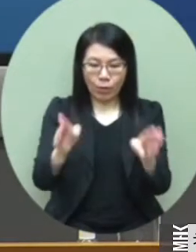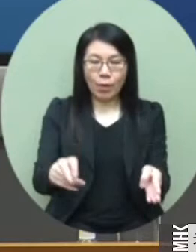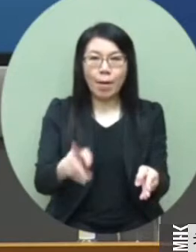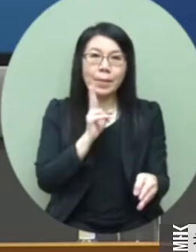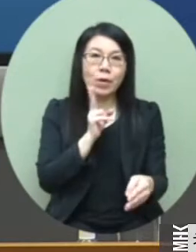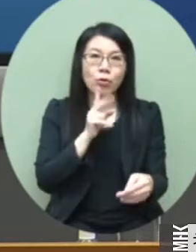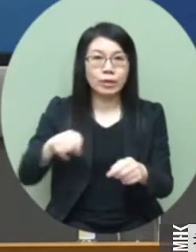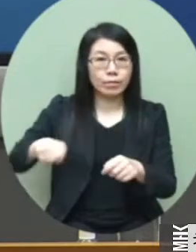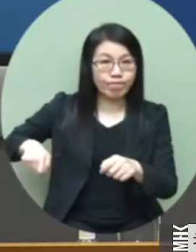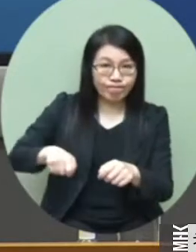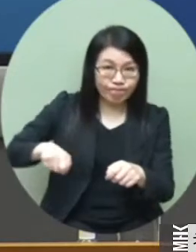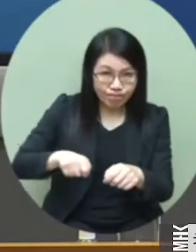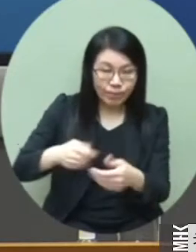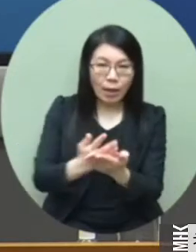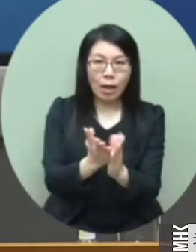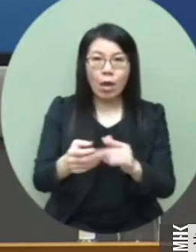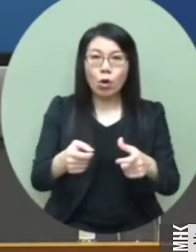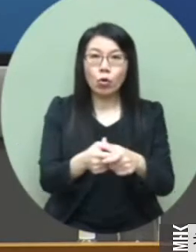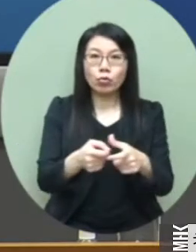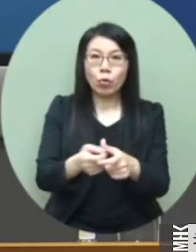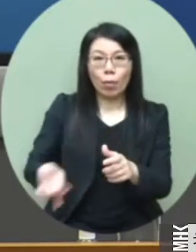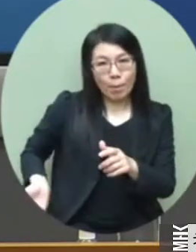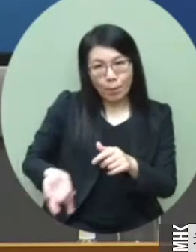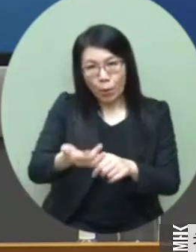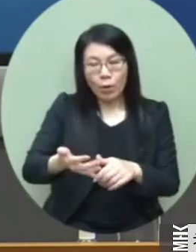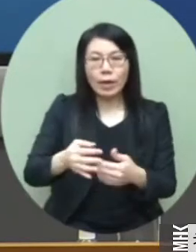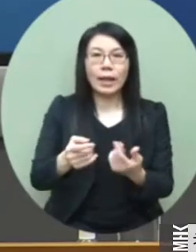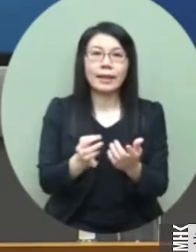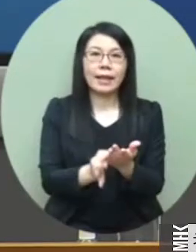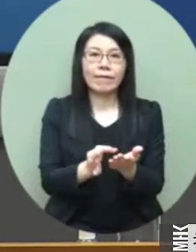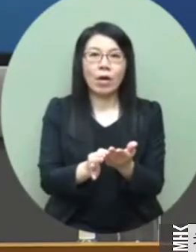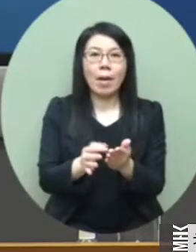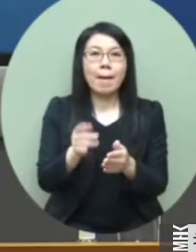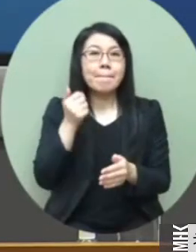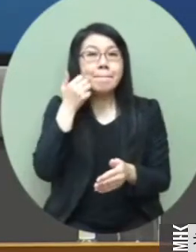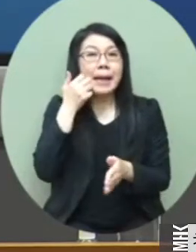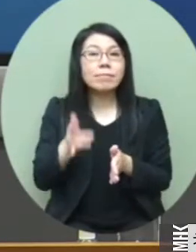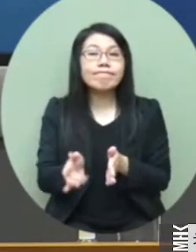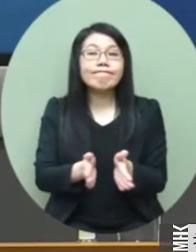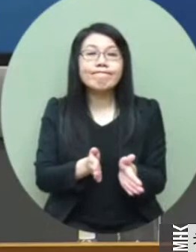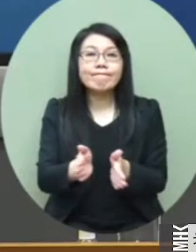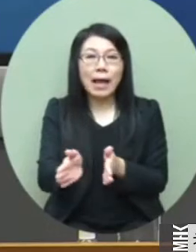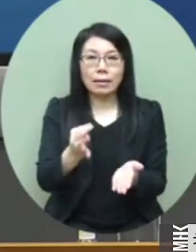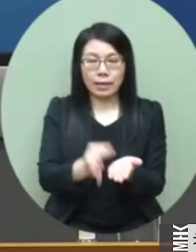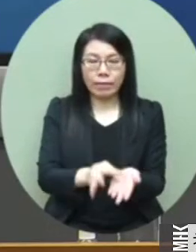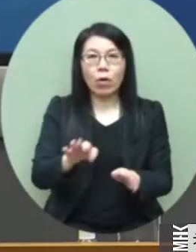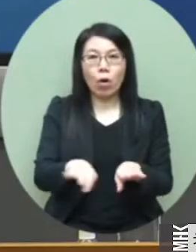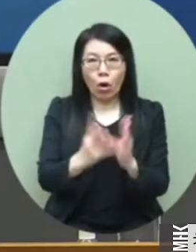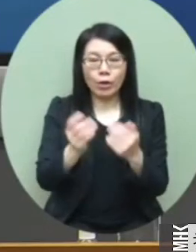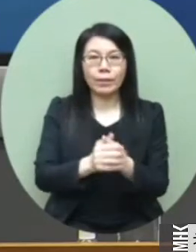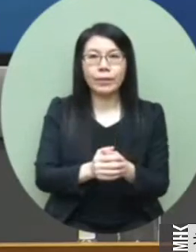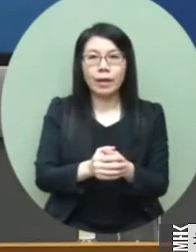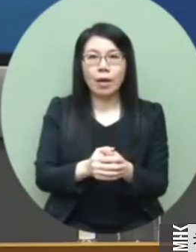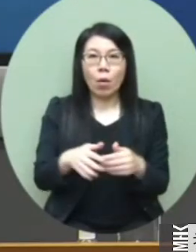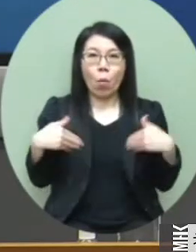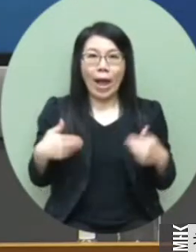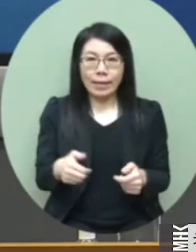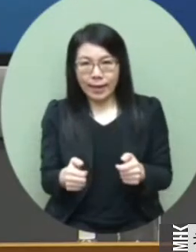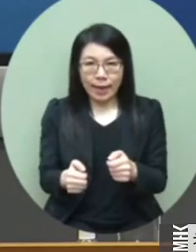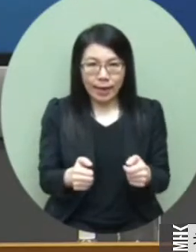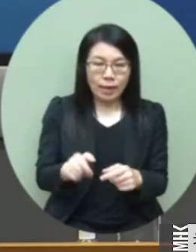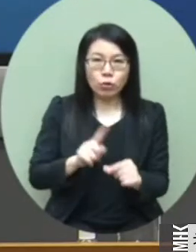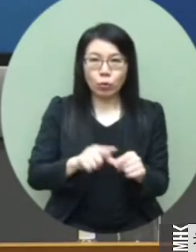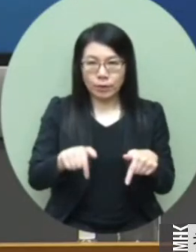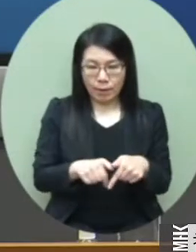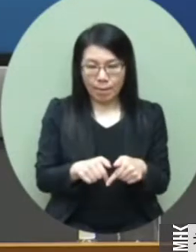如好似桌球室啊、公眾保齡球場、公眾溜冰場啊。第六就係遊戲機中心。第七咧